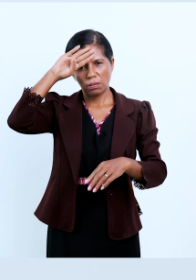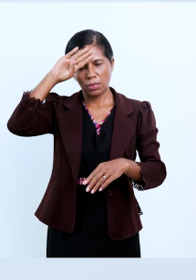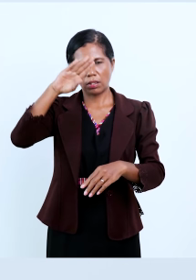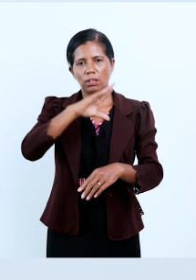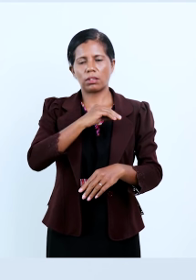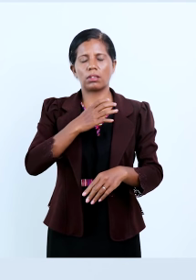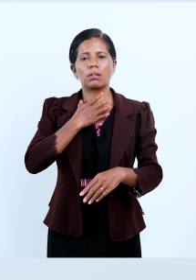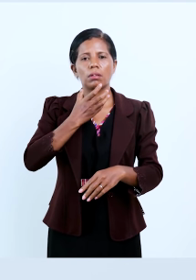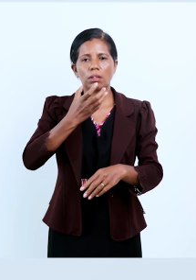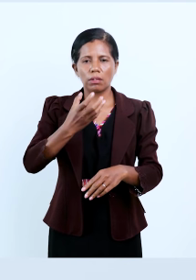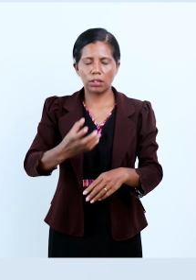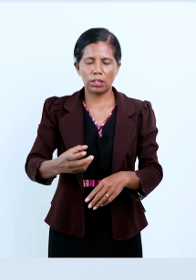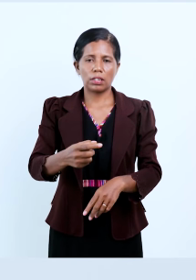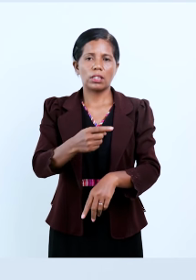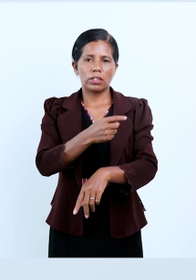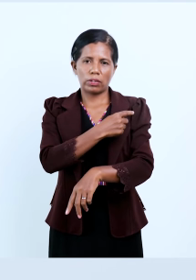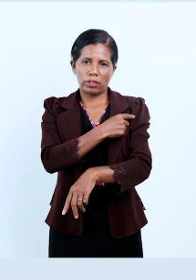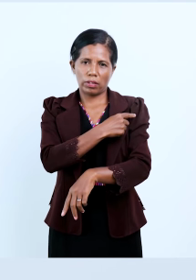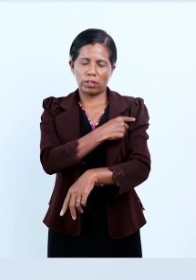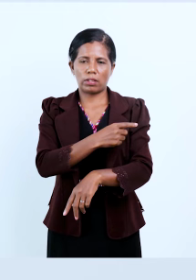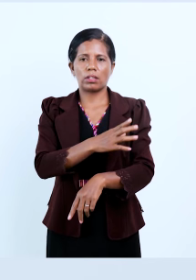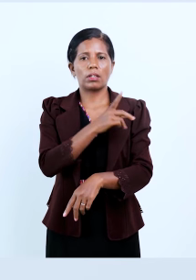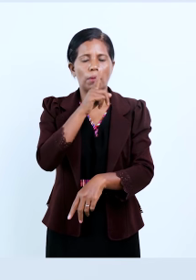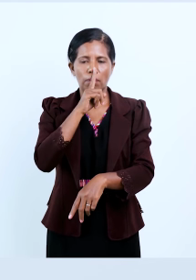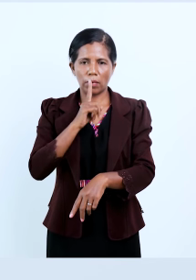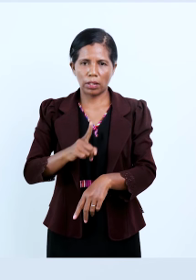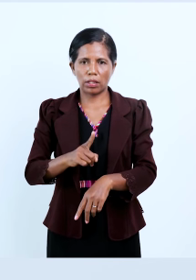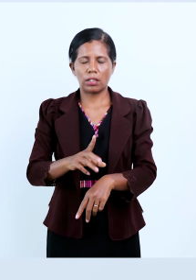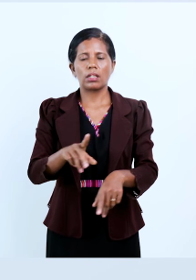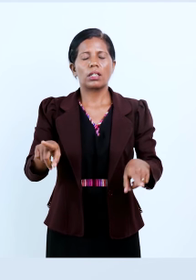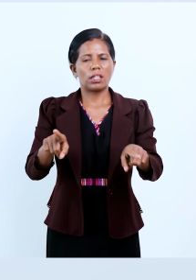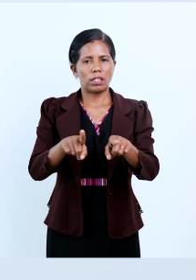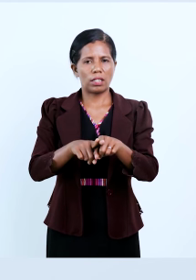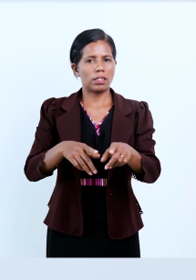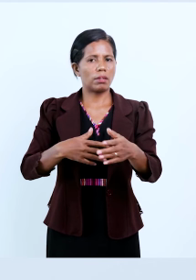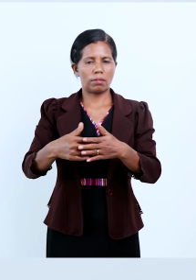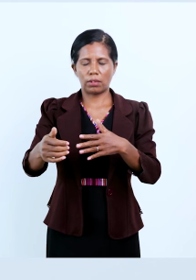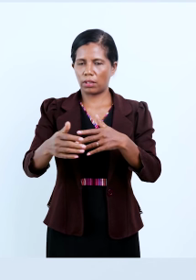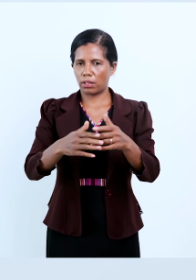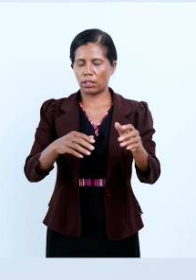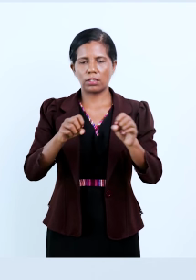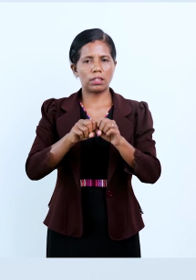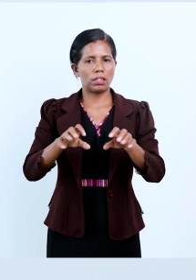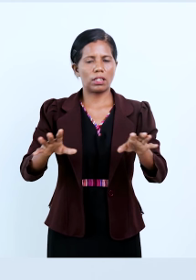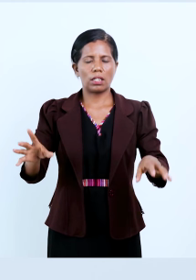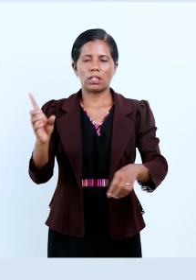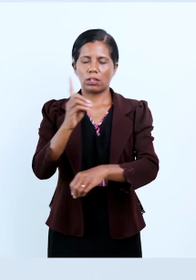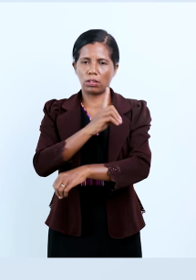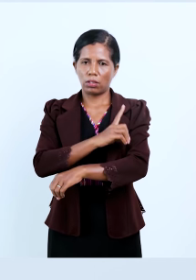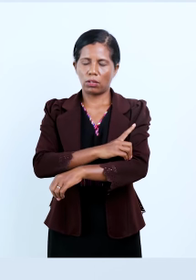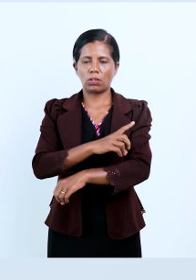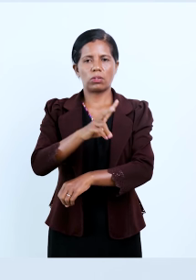hanesang ising manas, meang kabubu iha sona fatin, reaksaun hirakne normal,